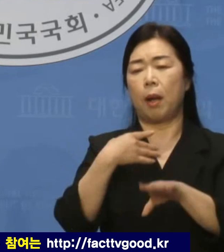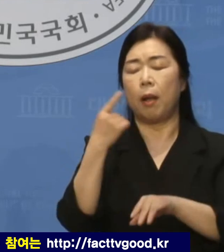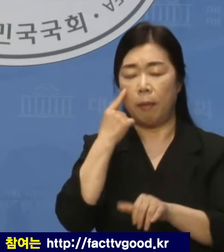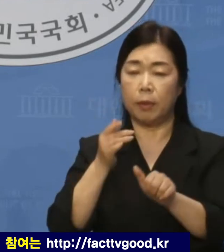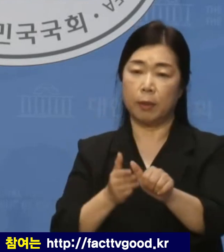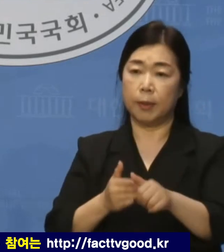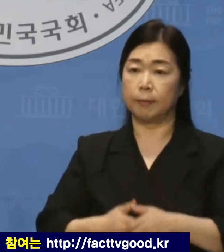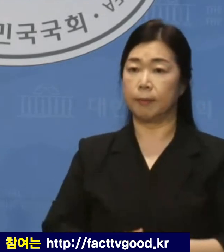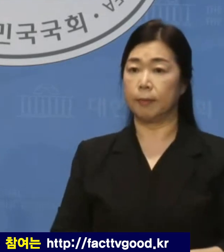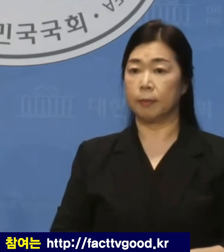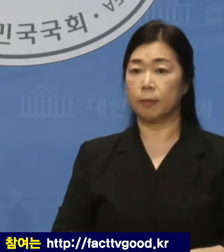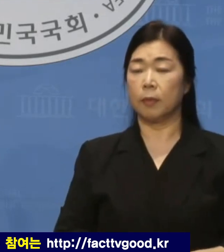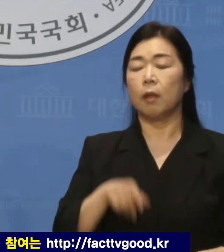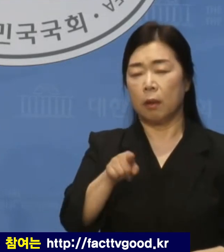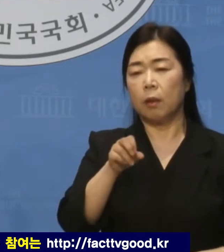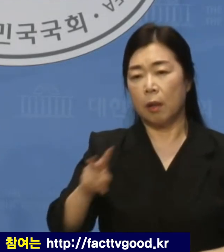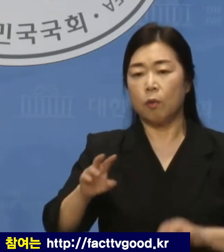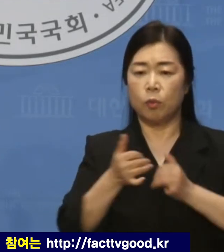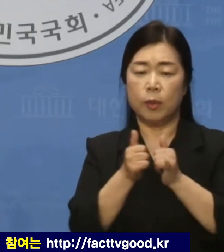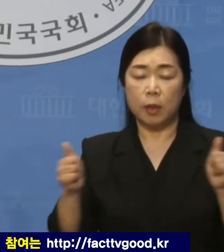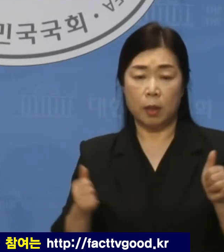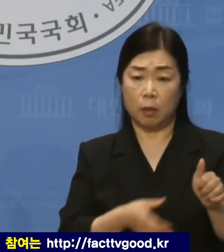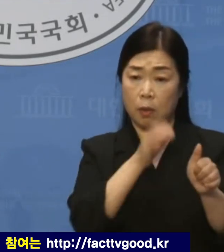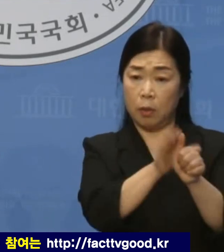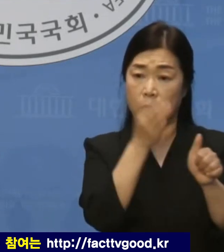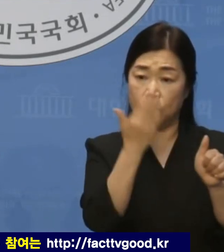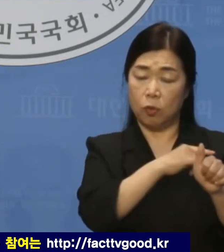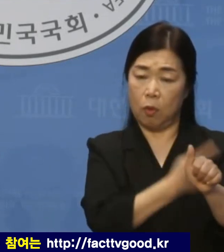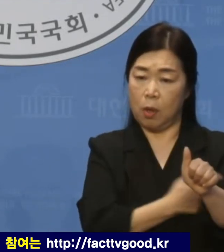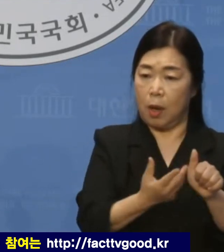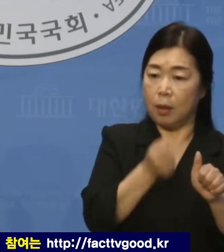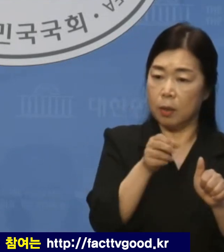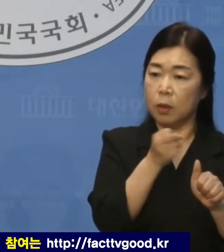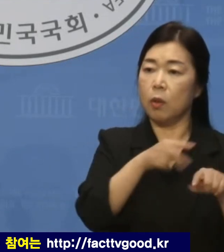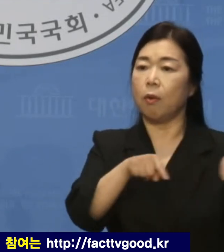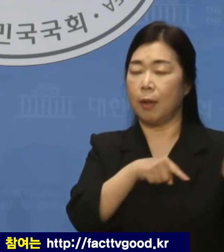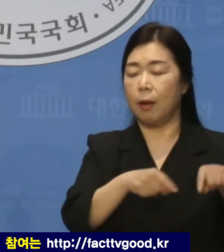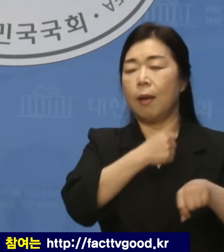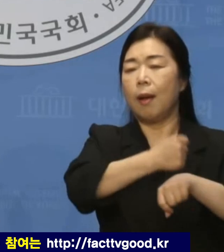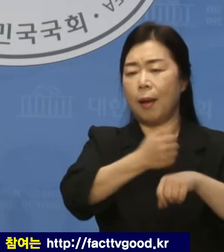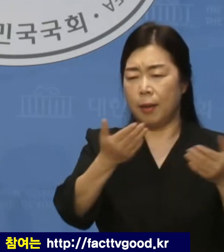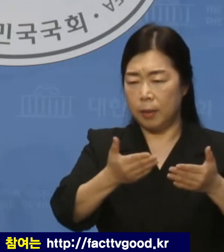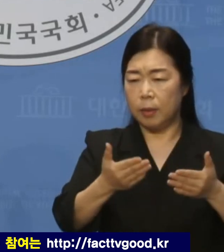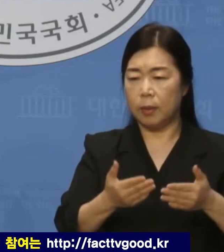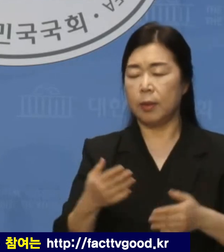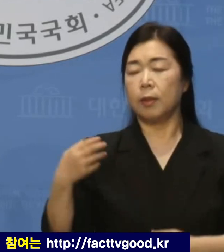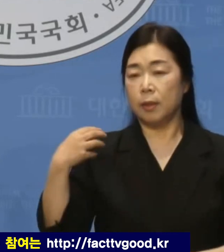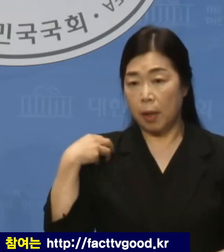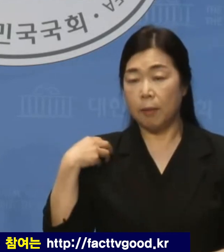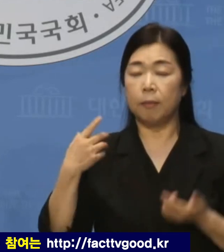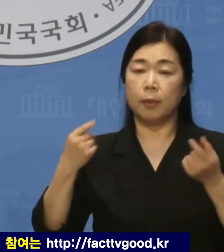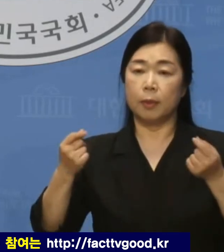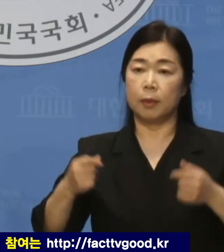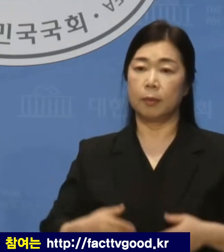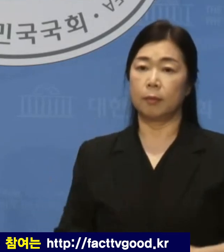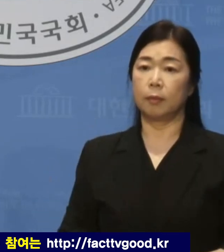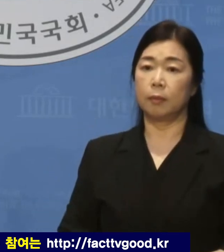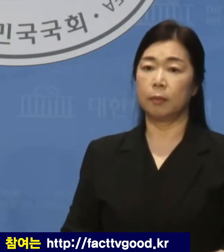밝히십시오. 그것이 국민이 부여한 권력을 지닌 여당이 다해야 할 최소한의 책임